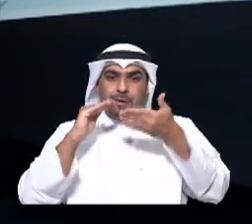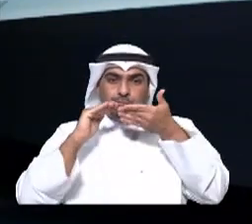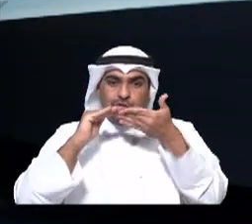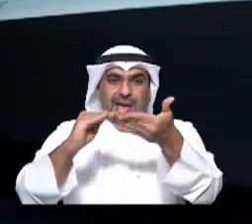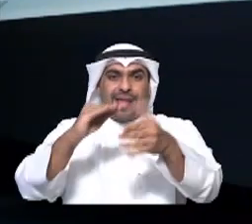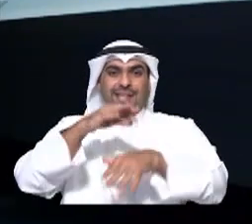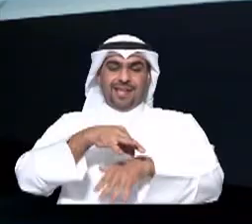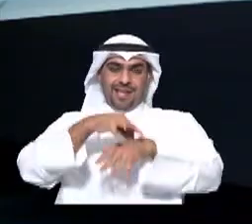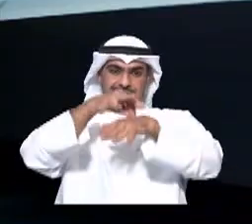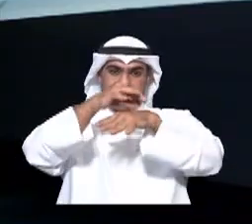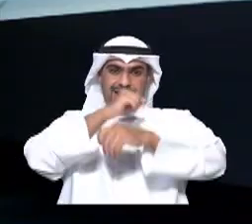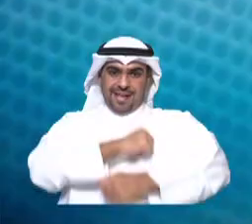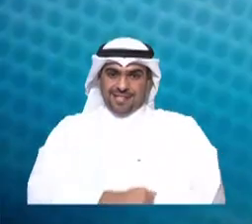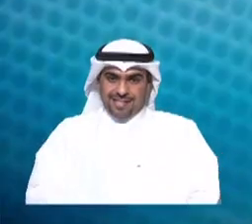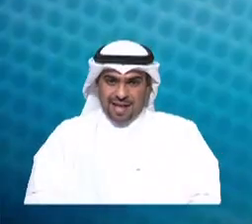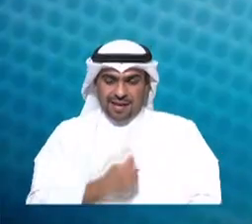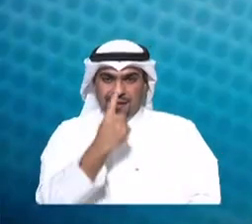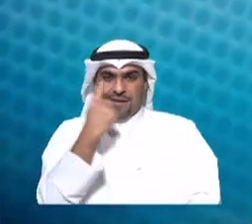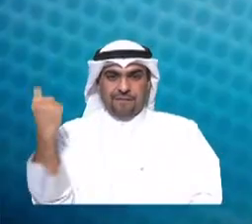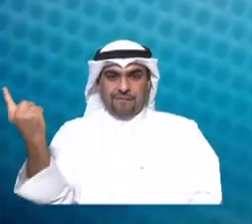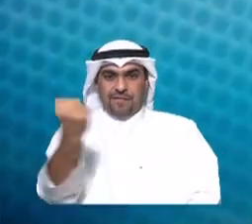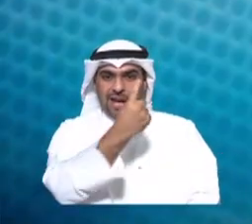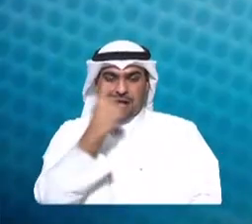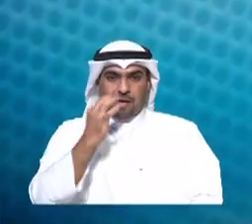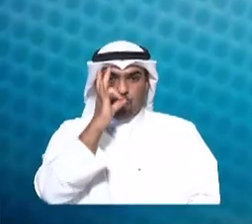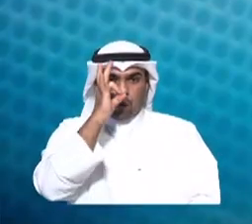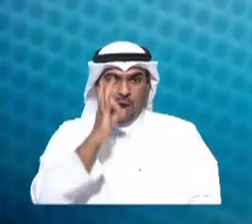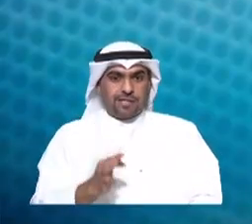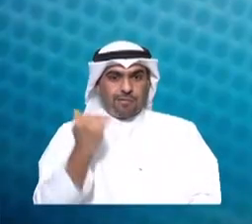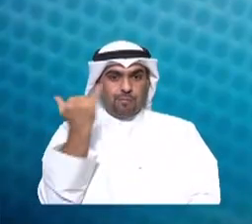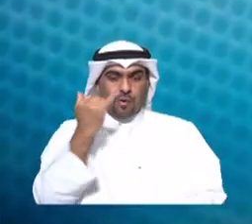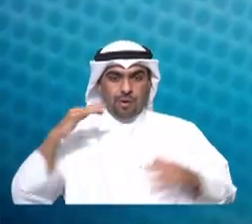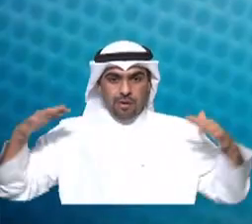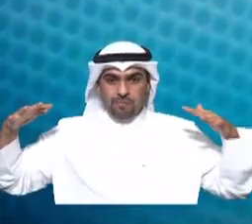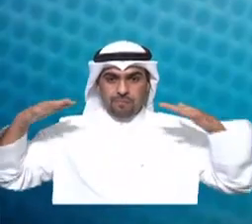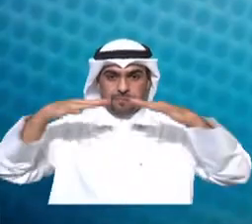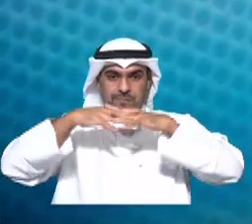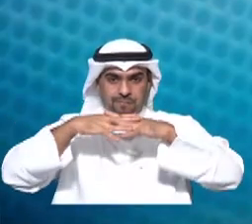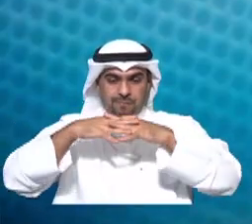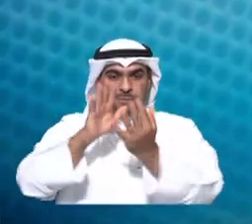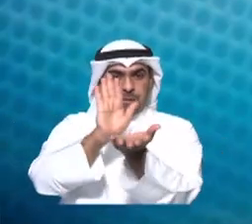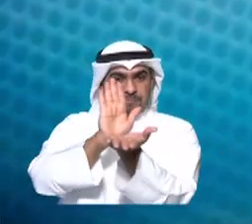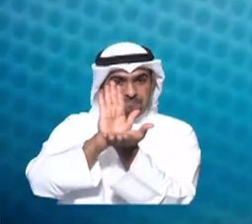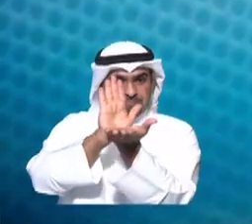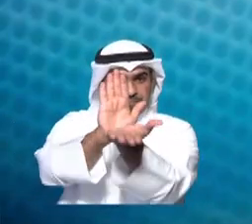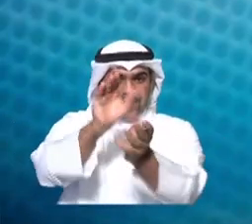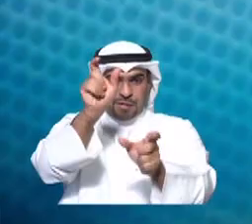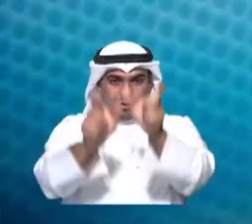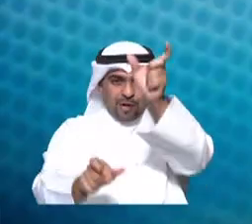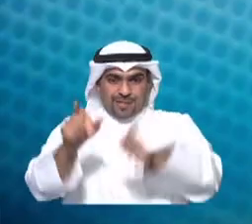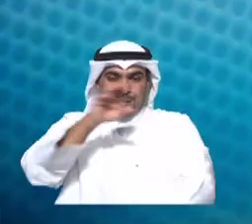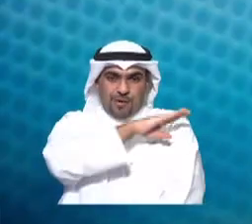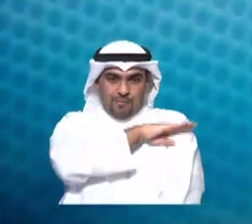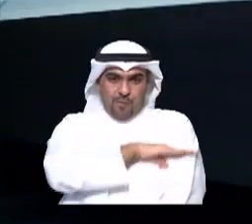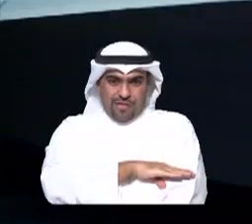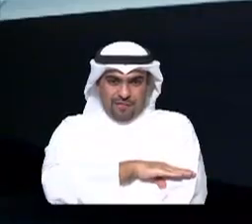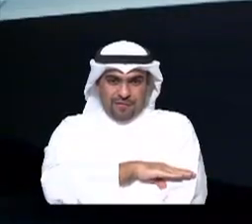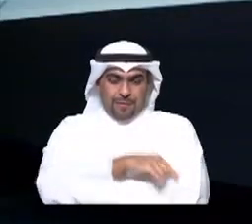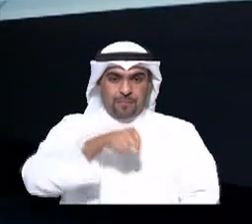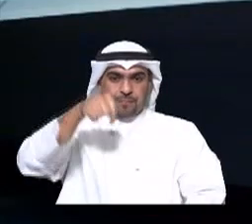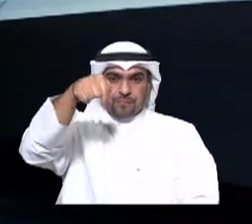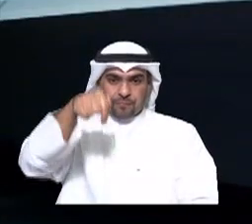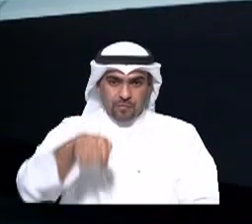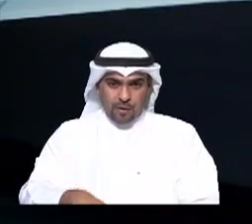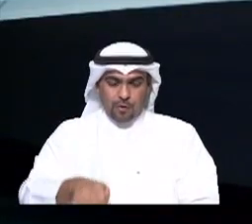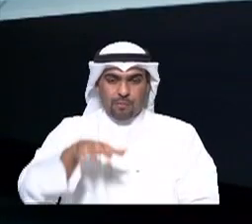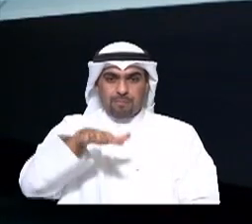بالأنشطة والمساعدات الإنسانية وأهمية التعاون الدولي وتكريم العاملين في هذا المجال. وفي هذا اليوم تفخر